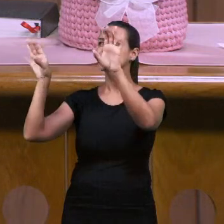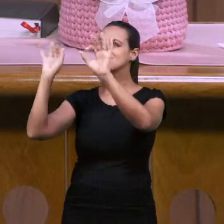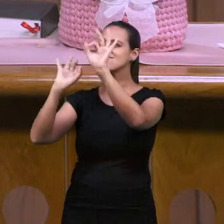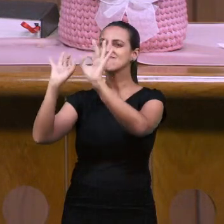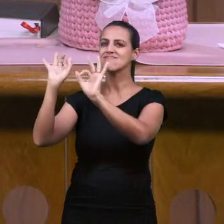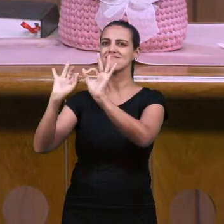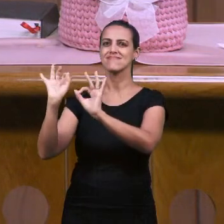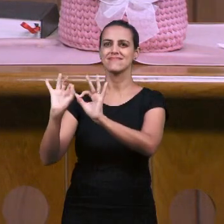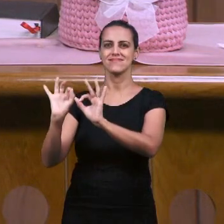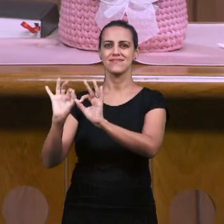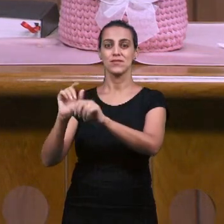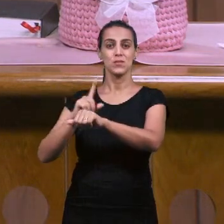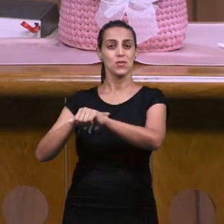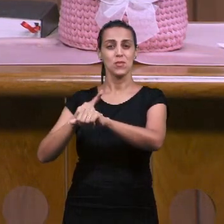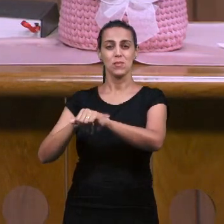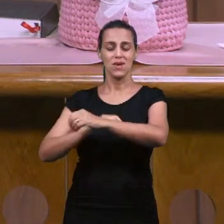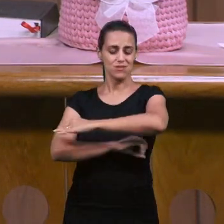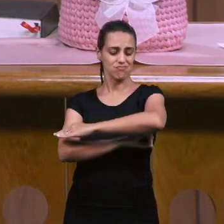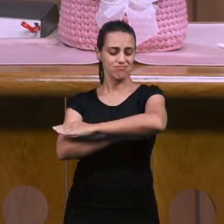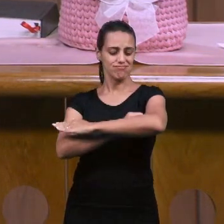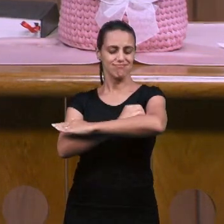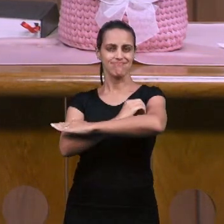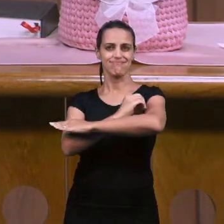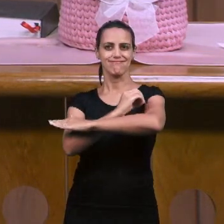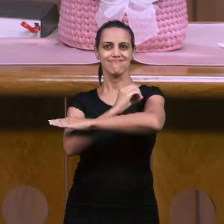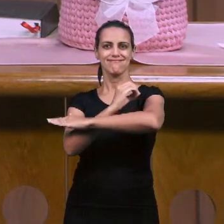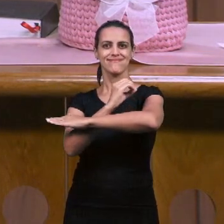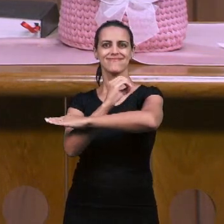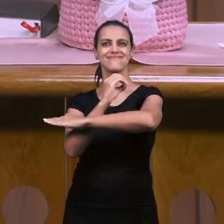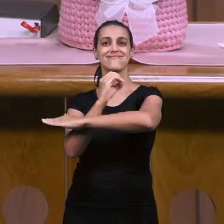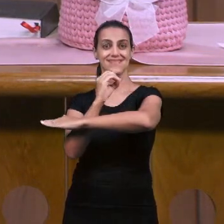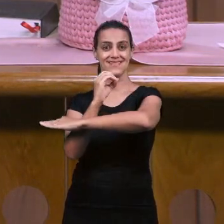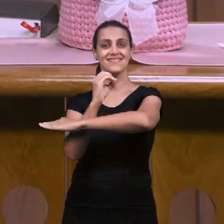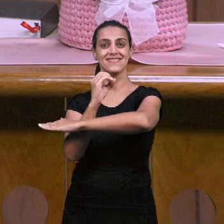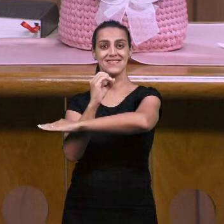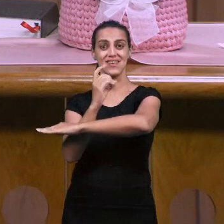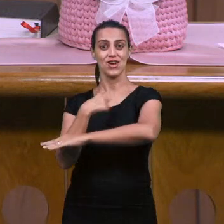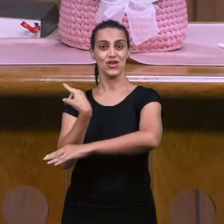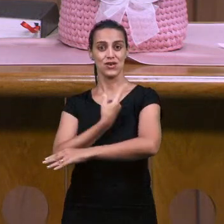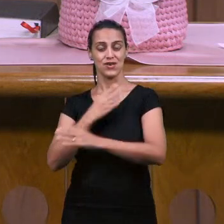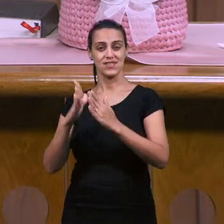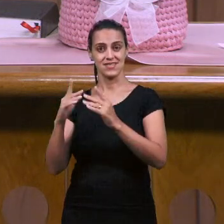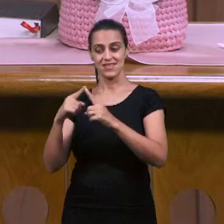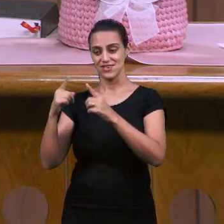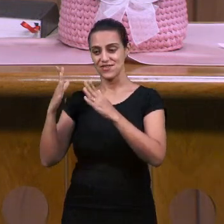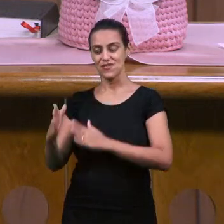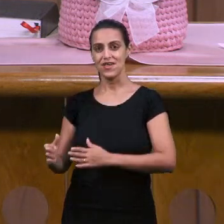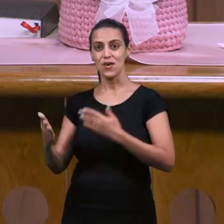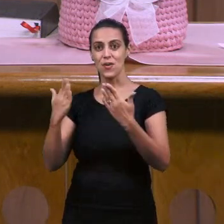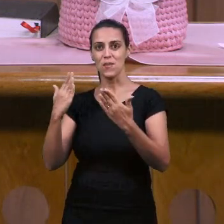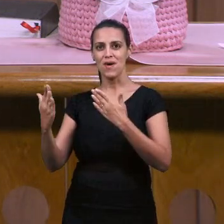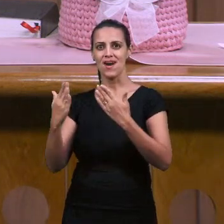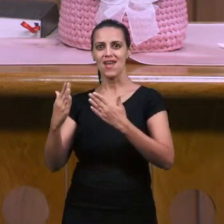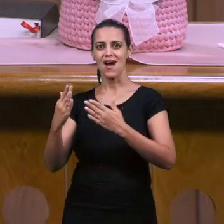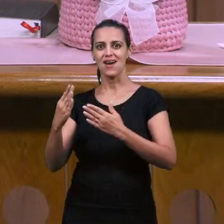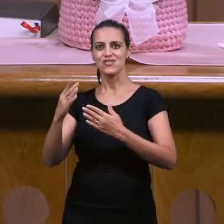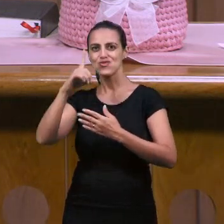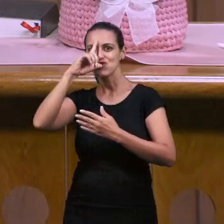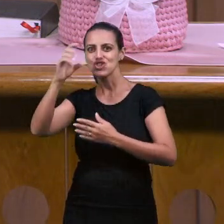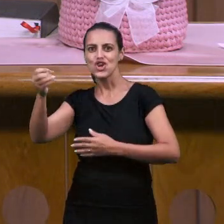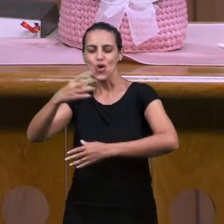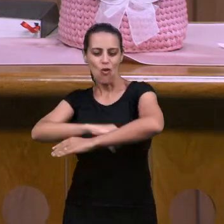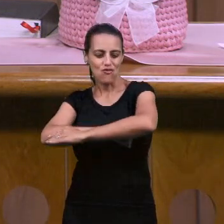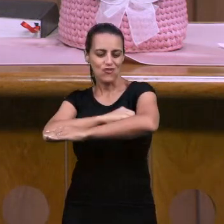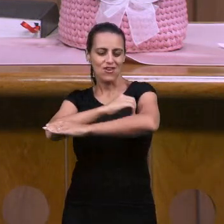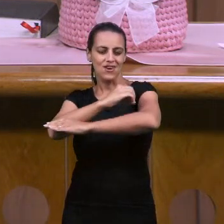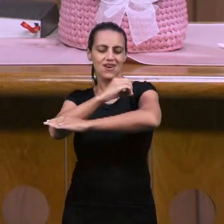l'éternité. C'est le début d'une nouvelle journée. L'Église, elle vit ce moment. C'est une nouvelle journée, comme a été